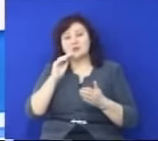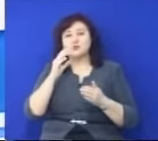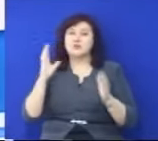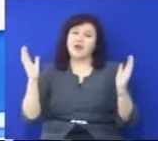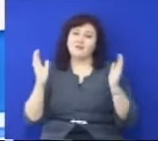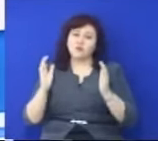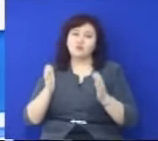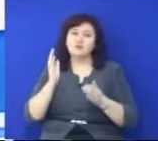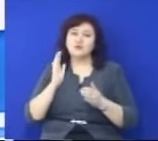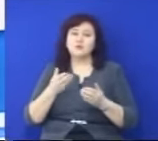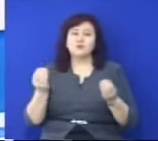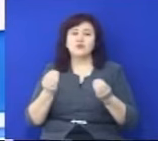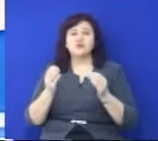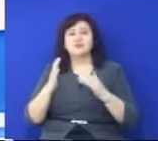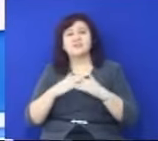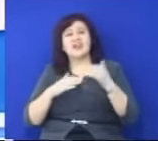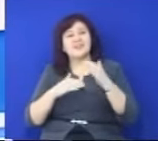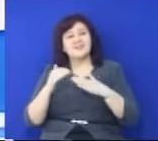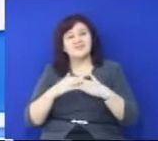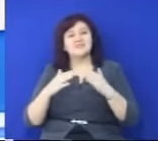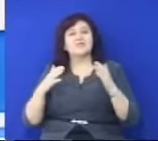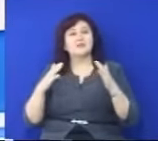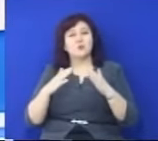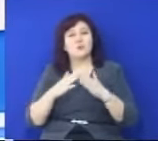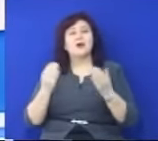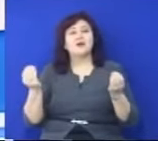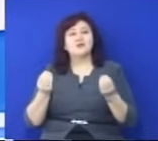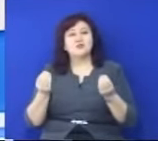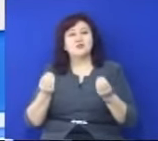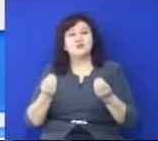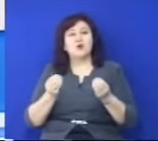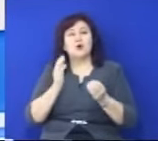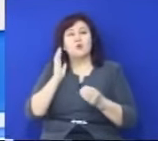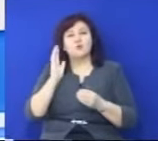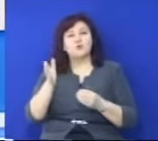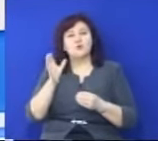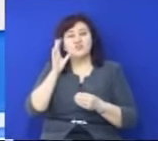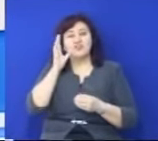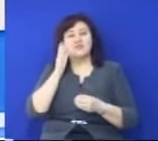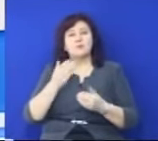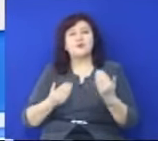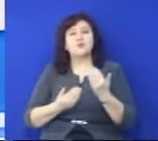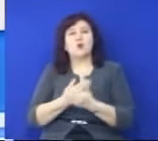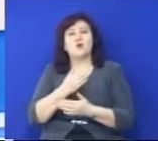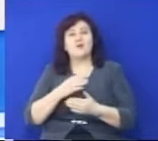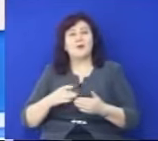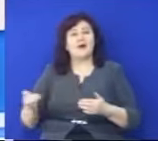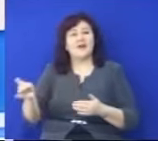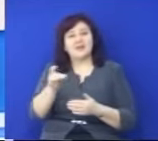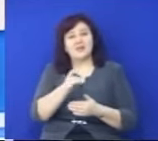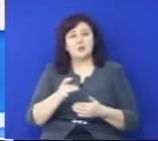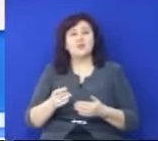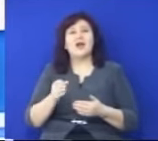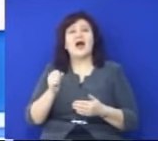Сонымен қатар жекеменшік тұрғын үй құрылысы үшін 1700 жер телімі игеріледі. Алдағы уақытта салынатын жаңа ауданда қала әкімі Ермак